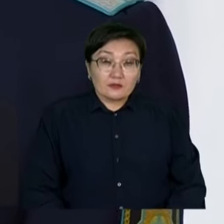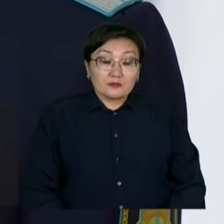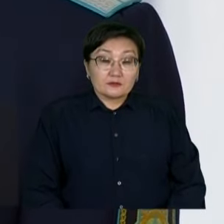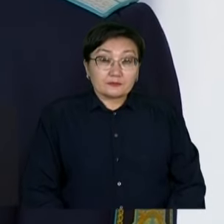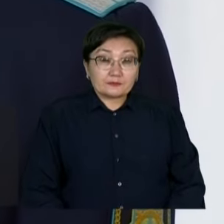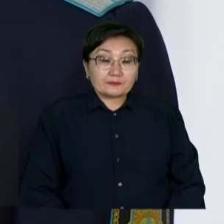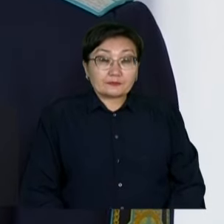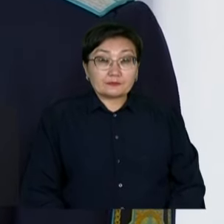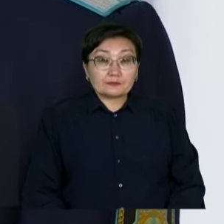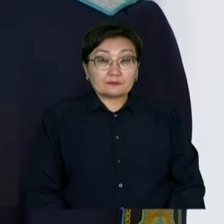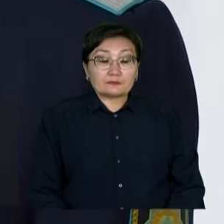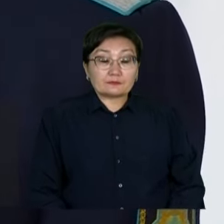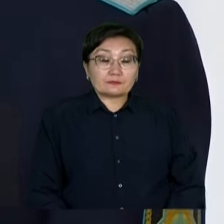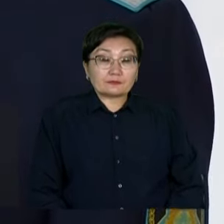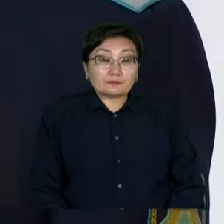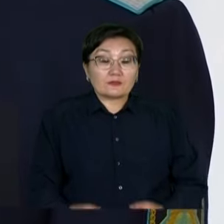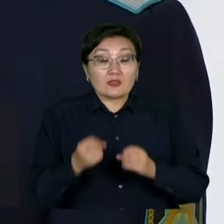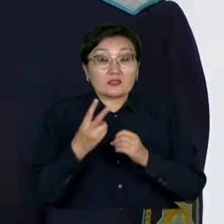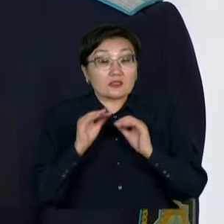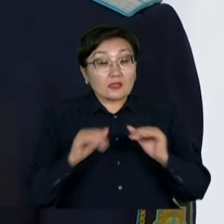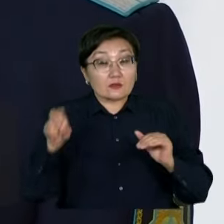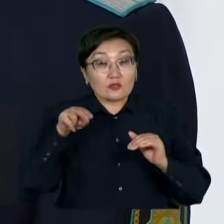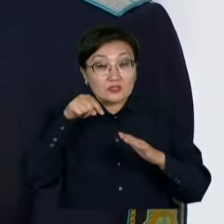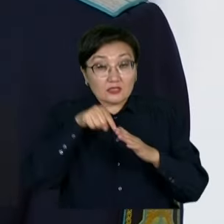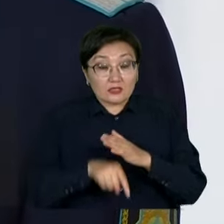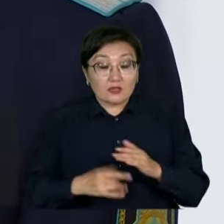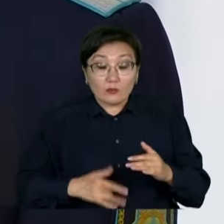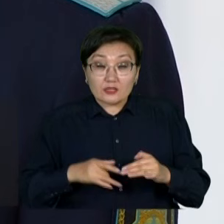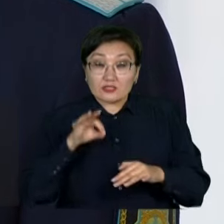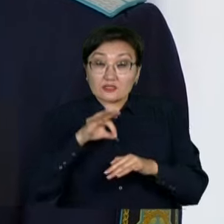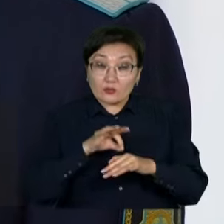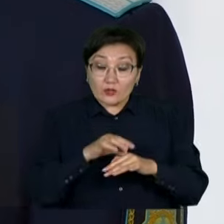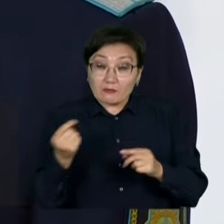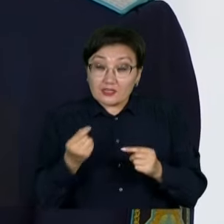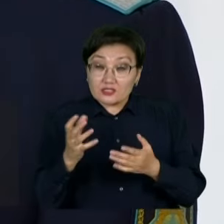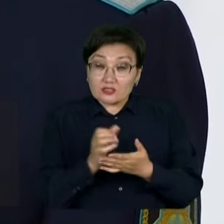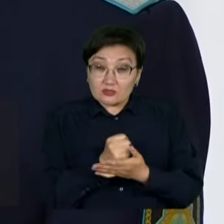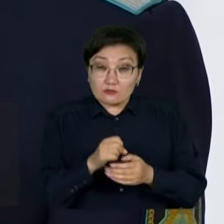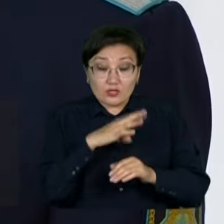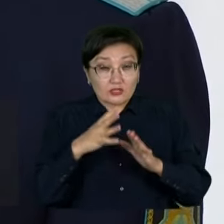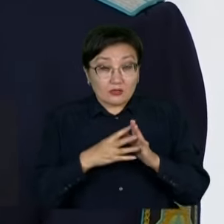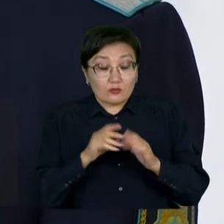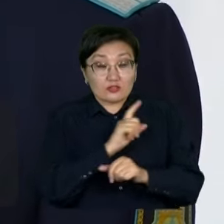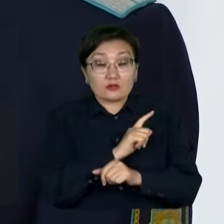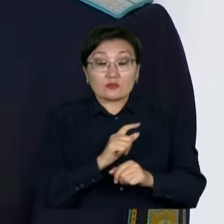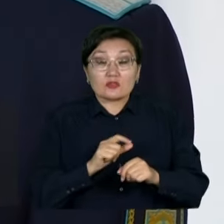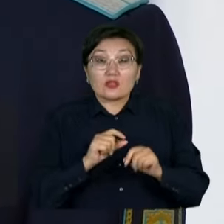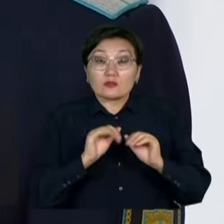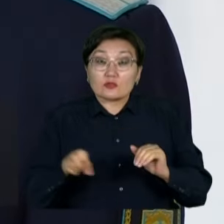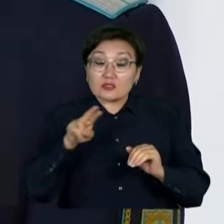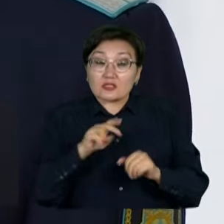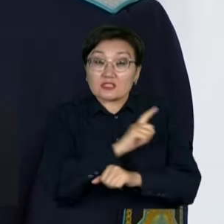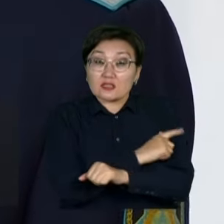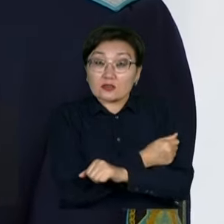садах обнаружены бактерии кишечной палочки. 12 балабақшадан шек таяқшасы бактериясы анықталды. Тағы 19 мекемеде тамақтанудың